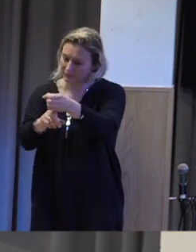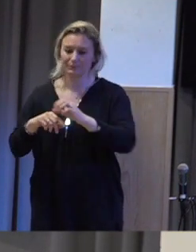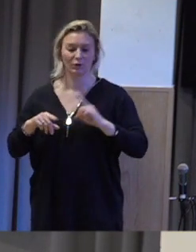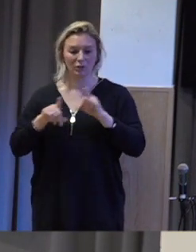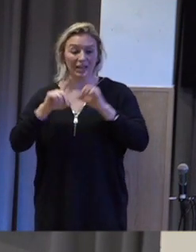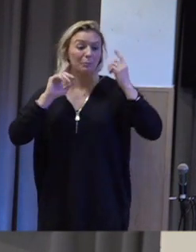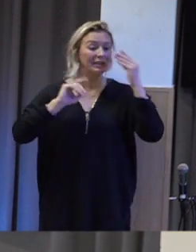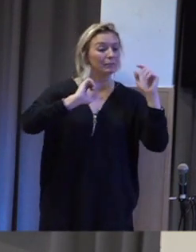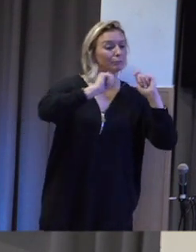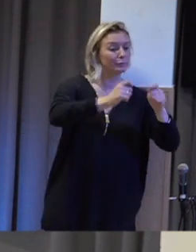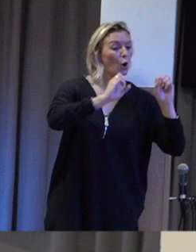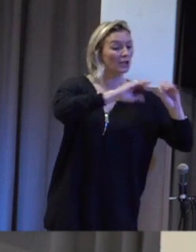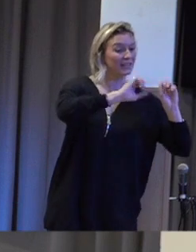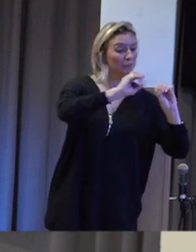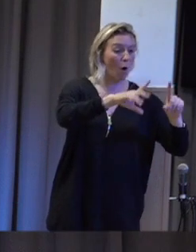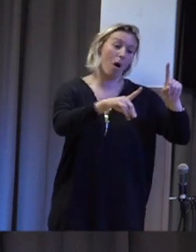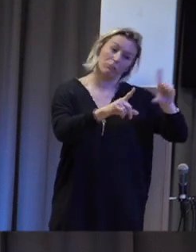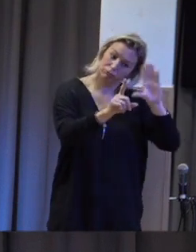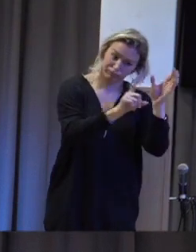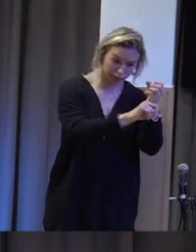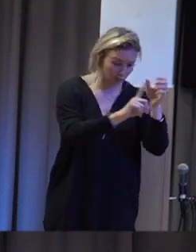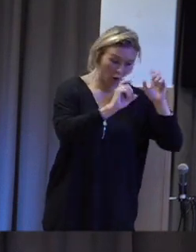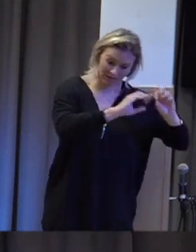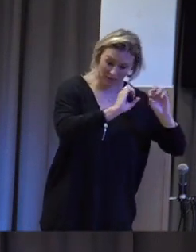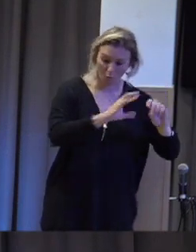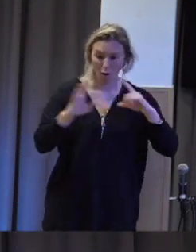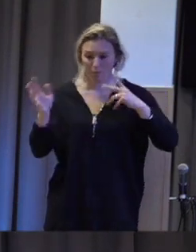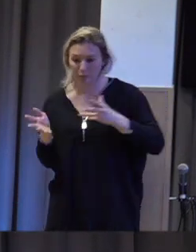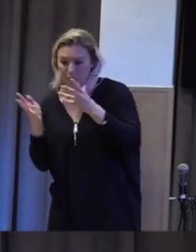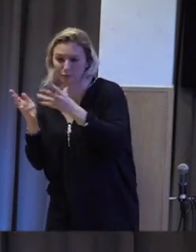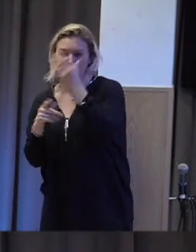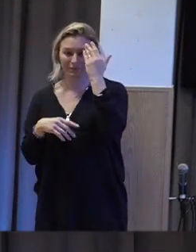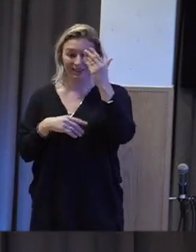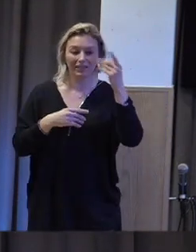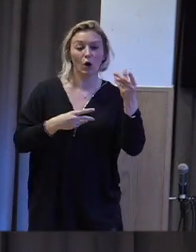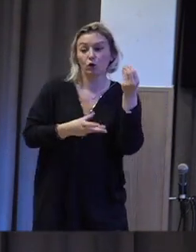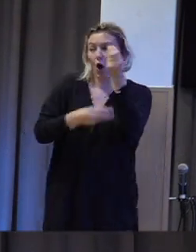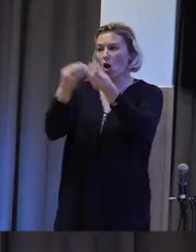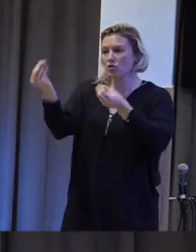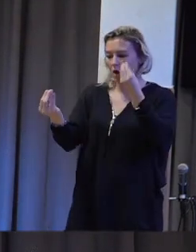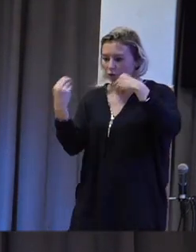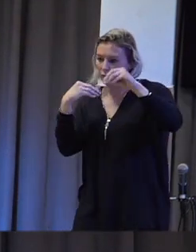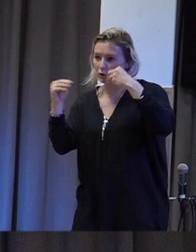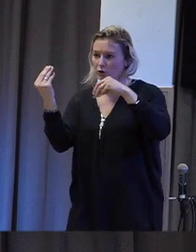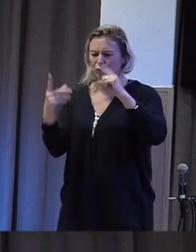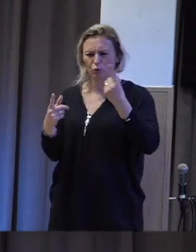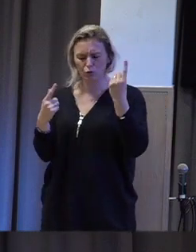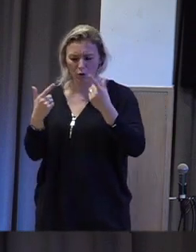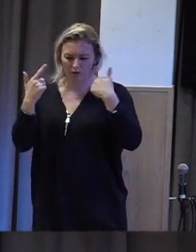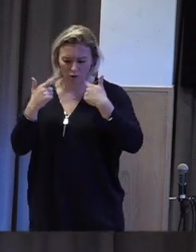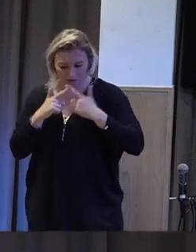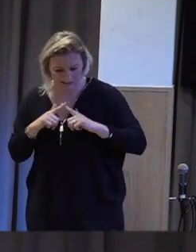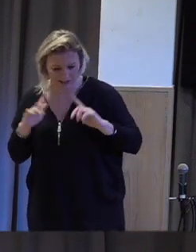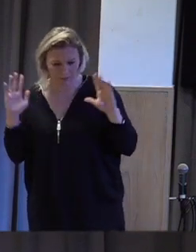enseignement, et celui qui exhorte à l'exhortation, que celui qui donne le fasse avec libéralité, et